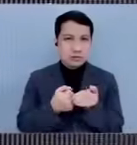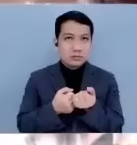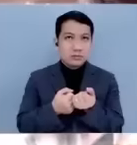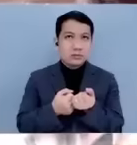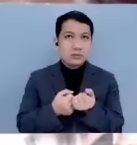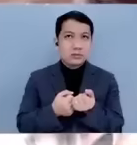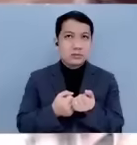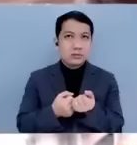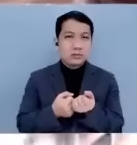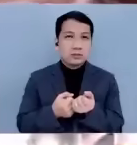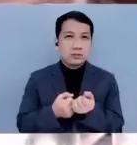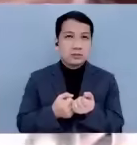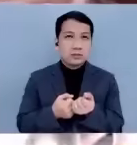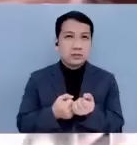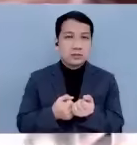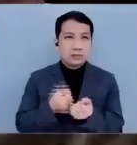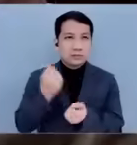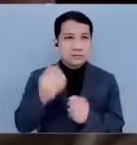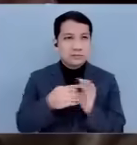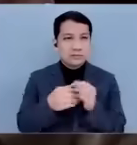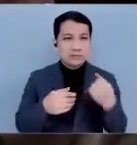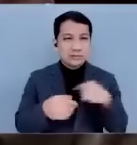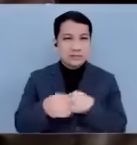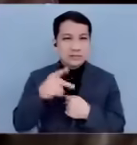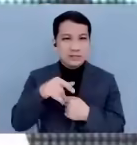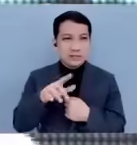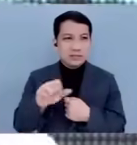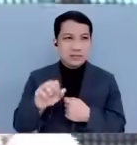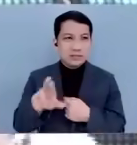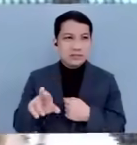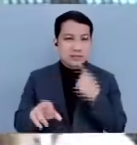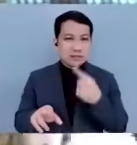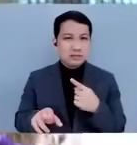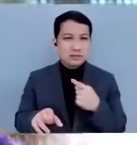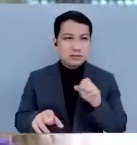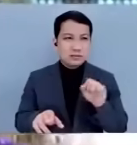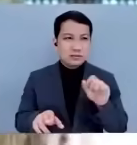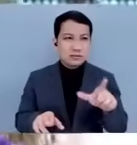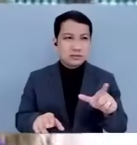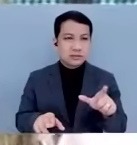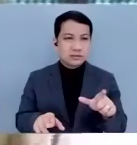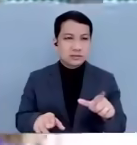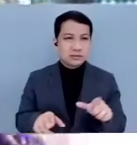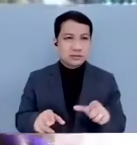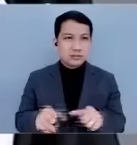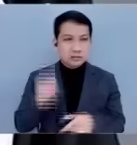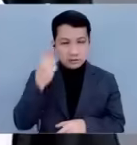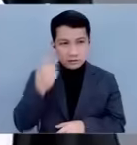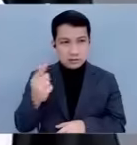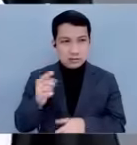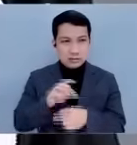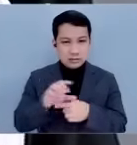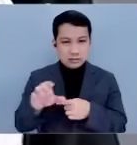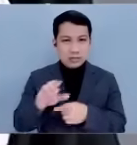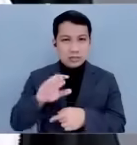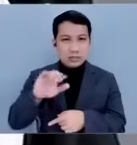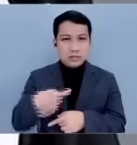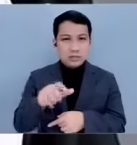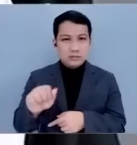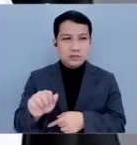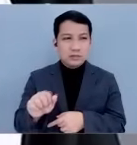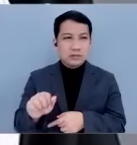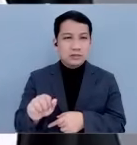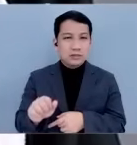isa. Present kasi na Pablo, Josh at Stel sa bonggang launching ng solo career ni Ja. Pinsan po pag may tanong